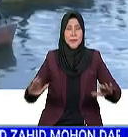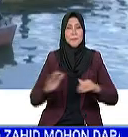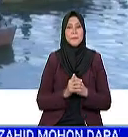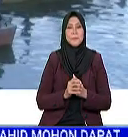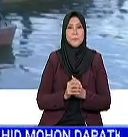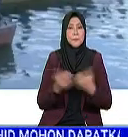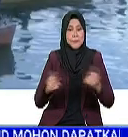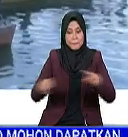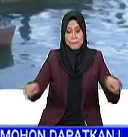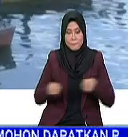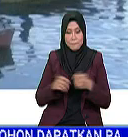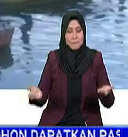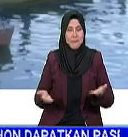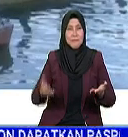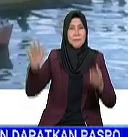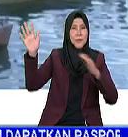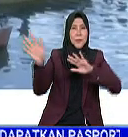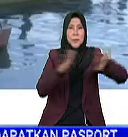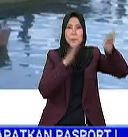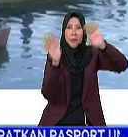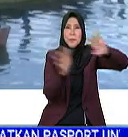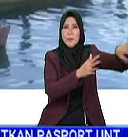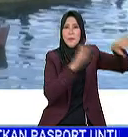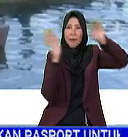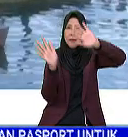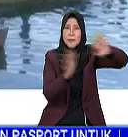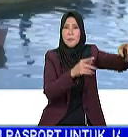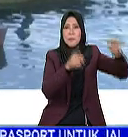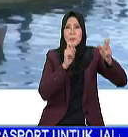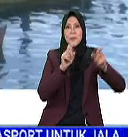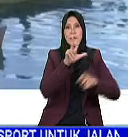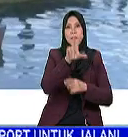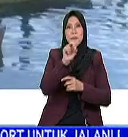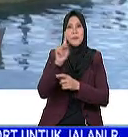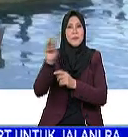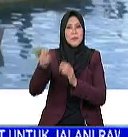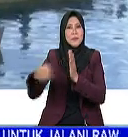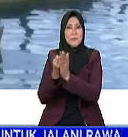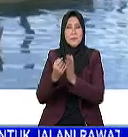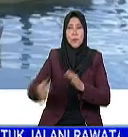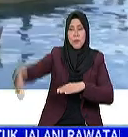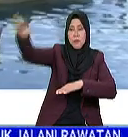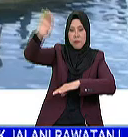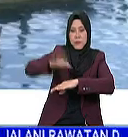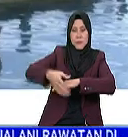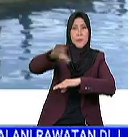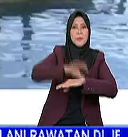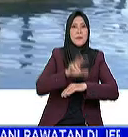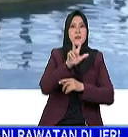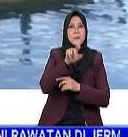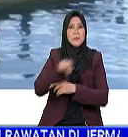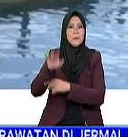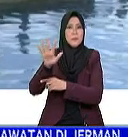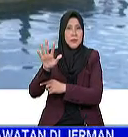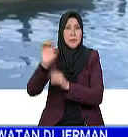semasa di tempat kejadian aku Rang baik yaitu ingin belajar angin sehingga 30 gitu sejam Dante ombak setinggi 35